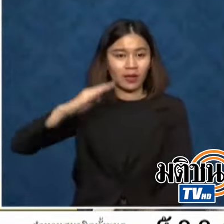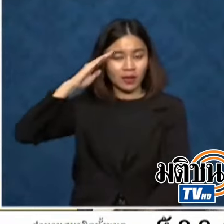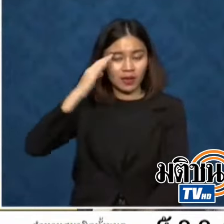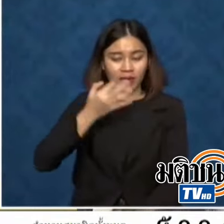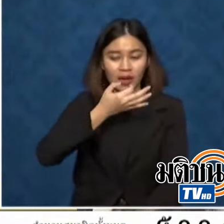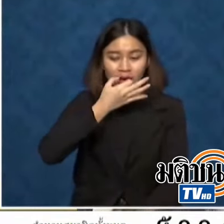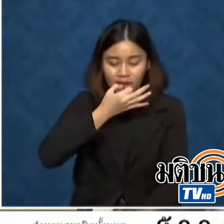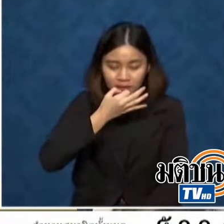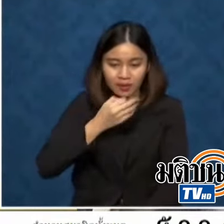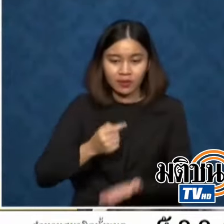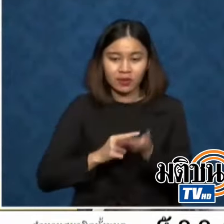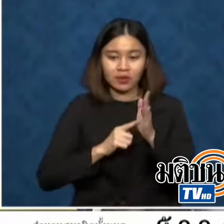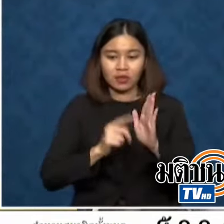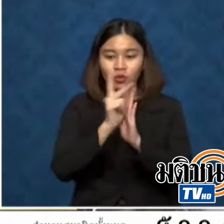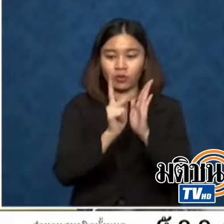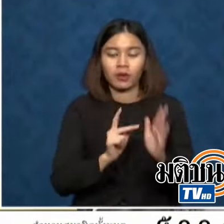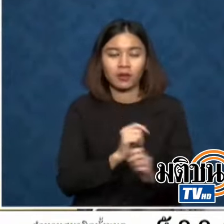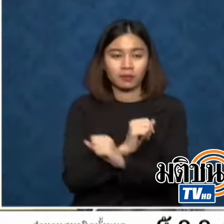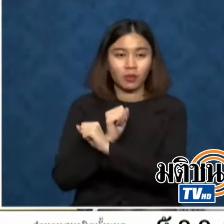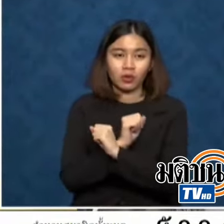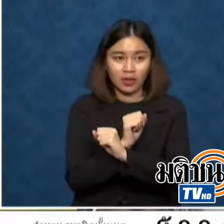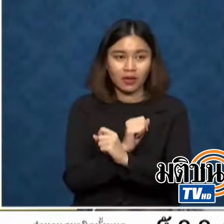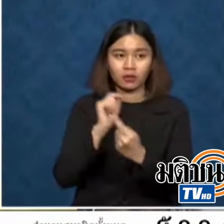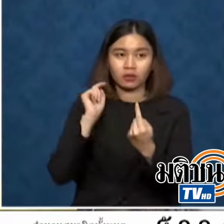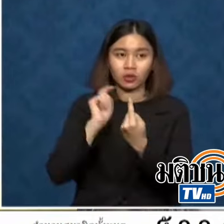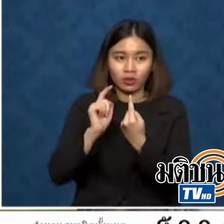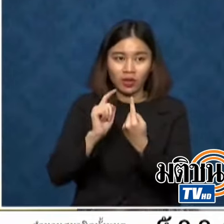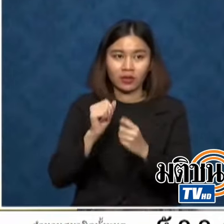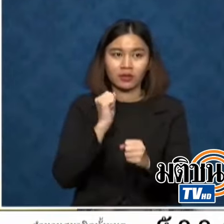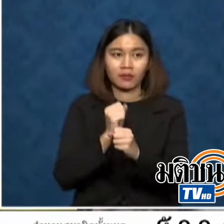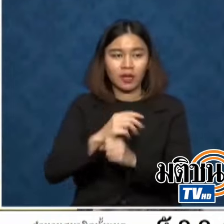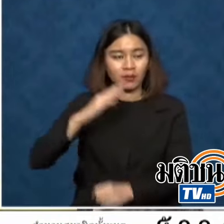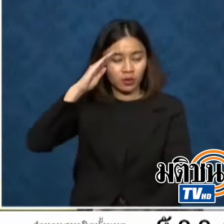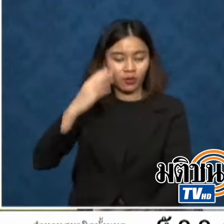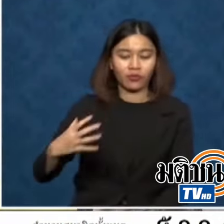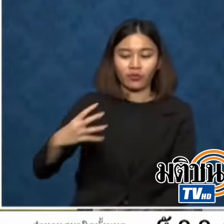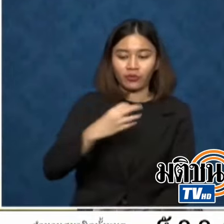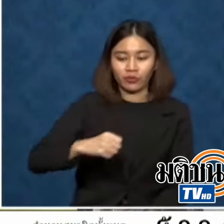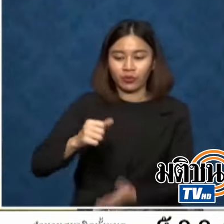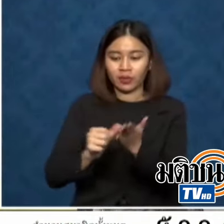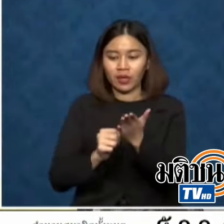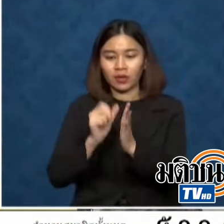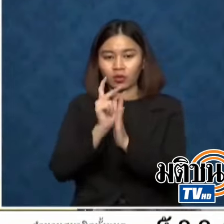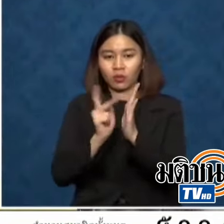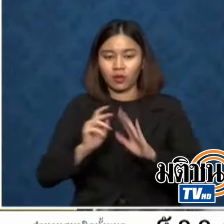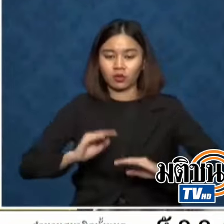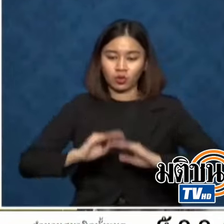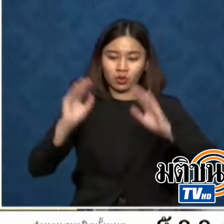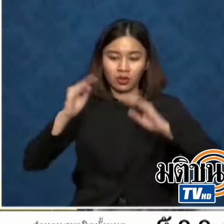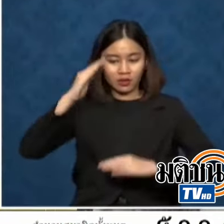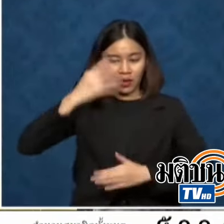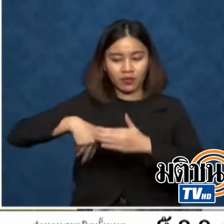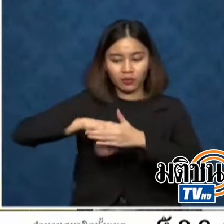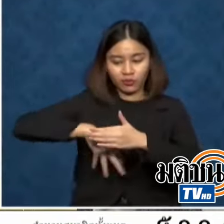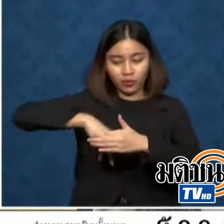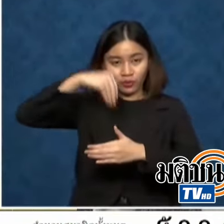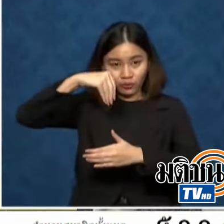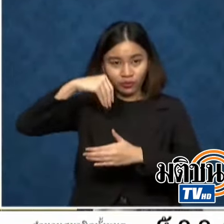อาชีพเสนอกฎหมายป้องกันและต่อต้านการทำรัฐประหารและแก้ไขกฎหมายยกเลิกการเกณฑ์ทหารให้เข้ารับ